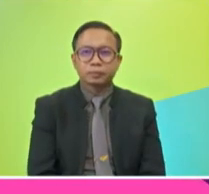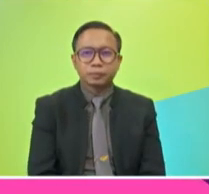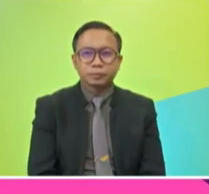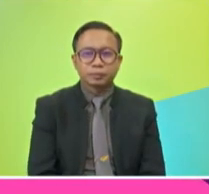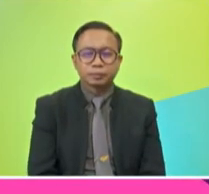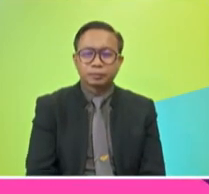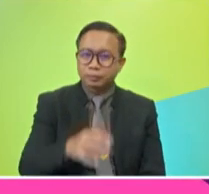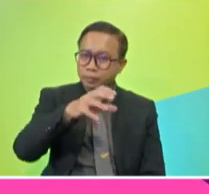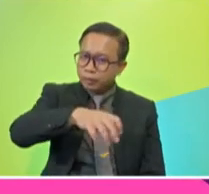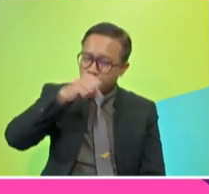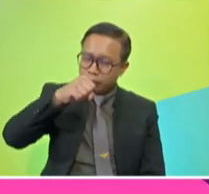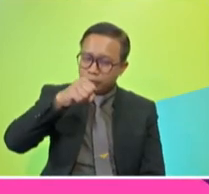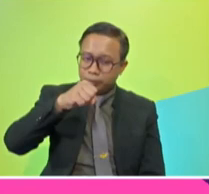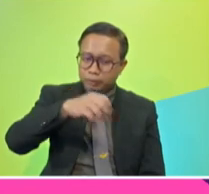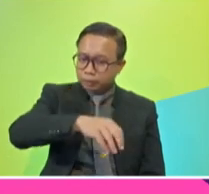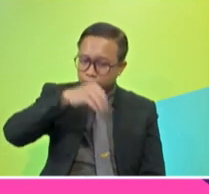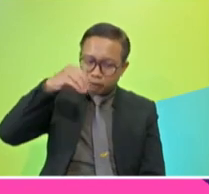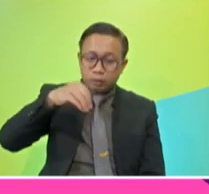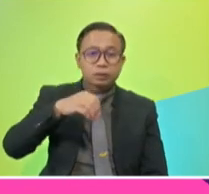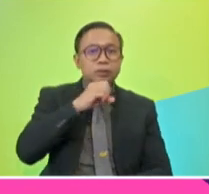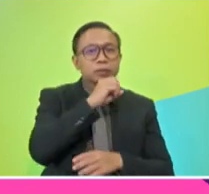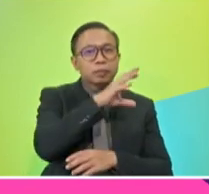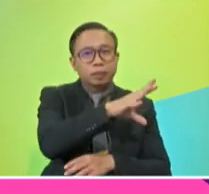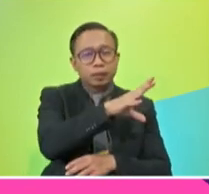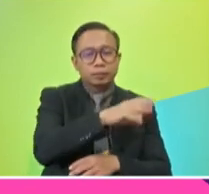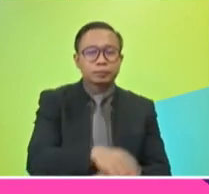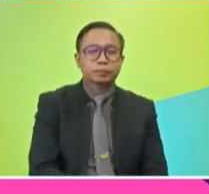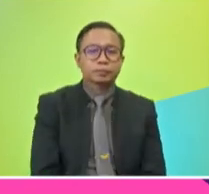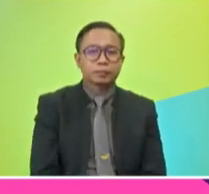mengutip sampah mengutip sampah